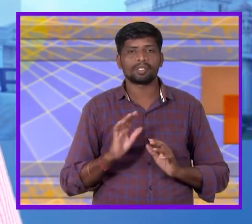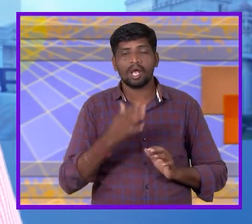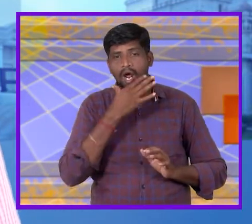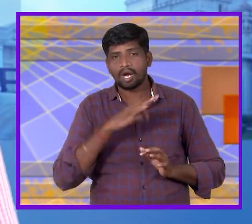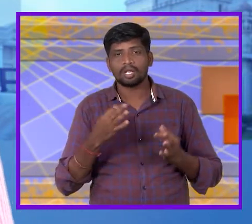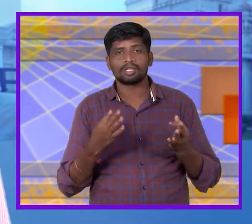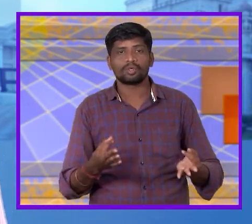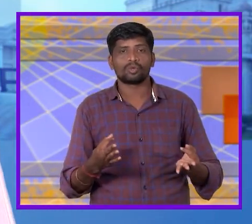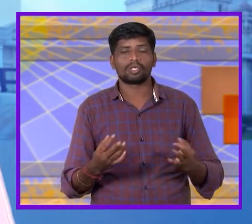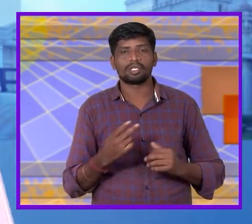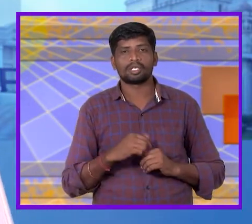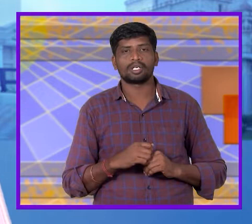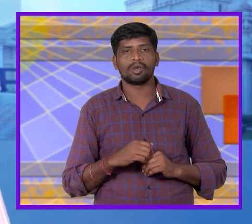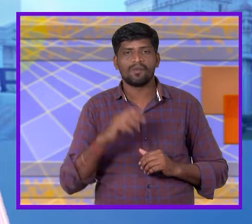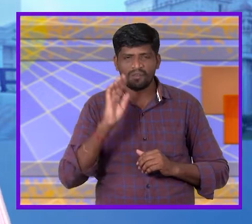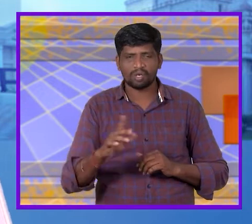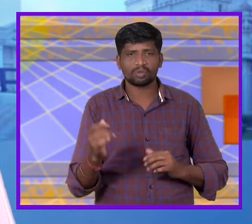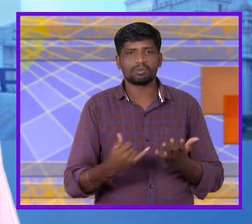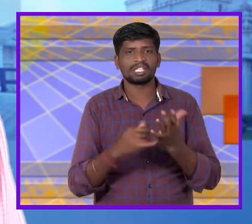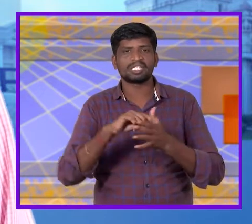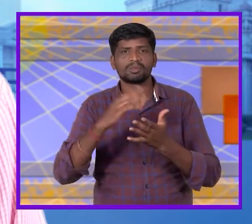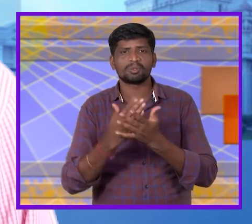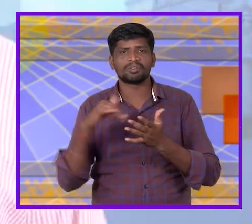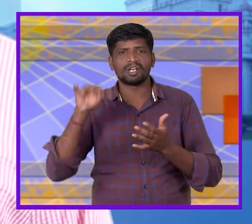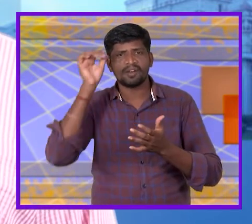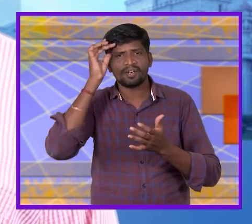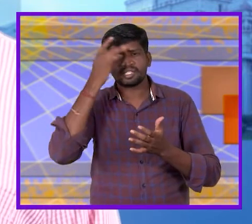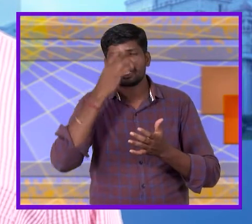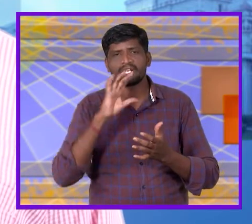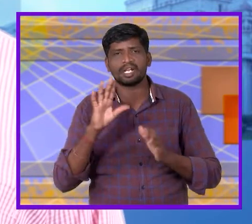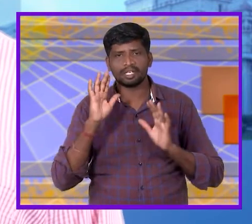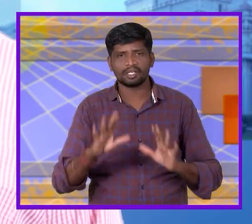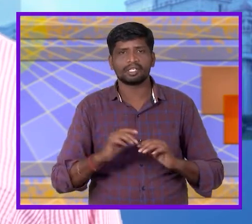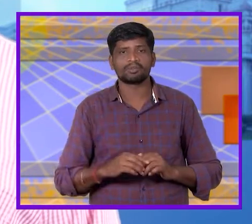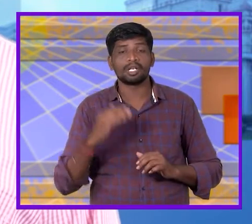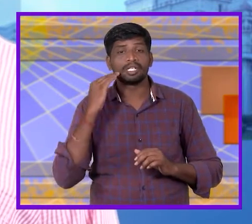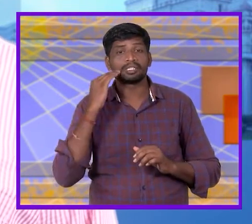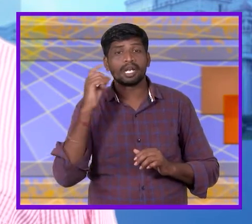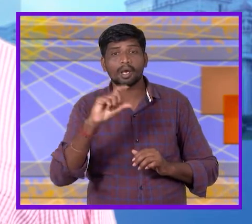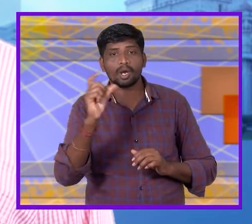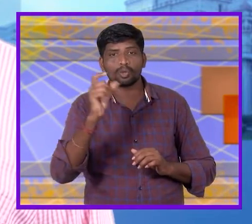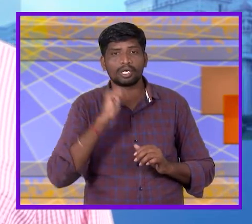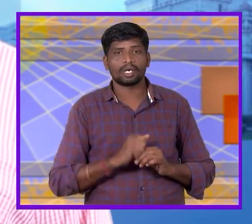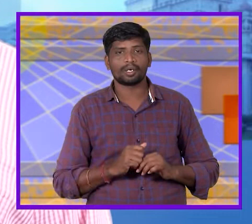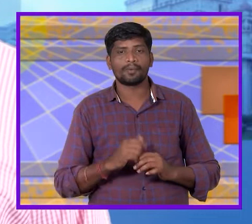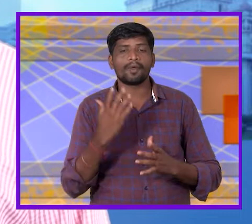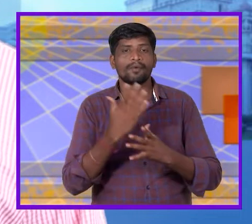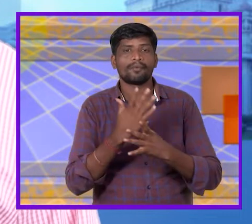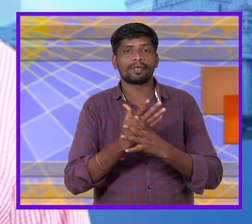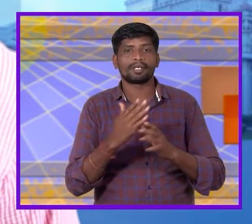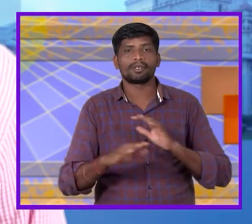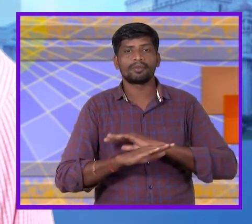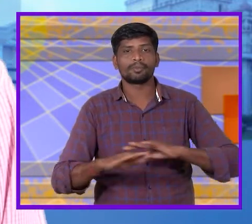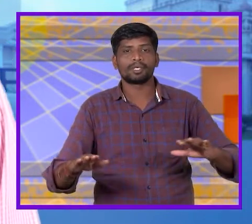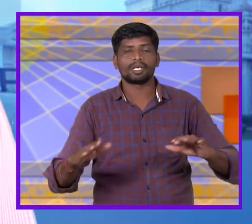திருக்குறள் தொடர்பான நிகழ்வுகள் வாரந்தோறும் சிறப்பு நிகழ்ச்சிகளாக நடைபெற்று கொண்டிருக்கிறது. சென்னை பல்கலைக்கழகத்தில் பணியாற்றி பணி நிறைவு